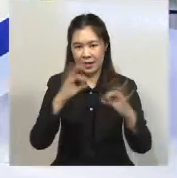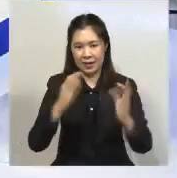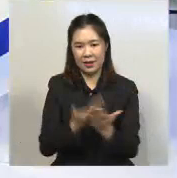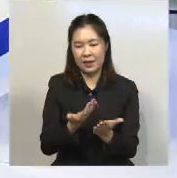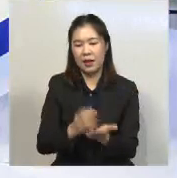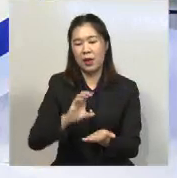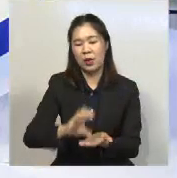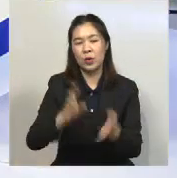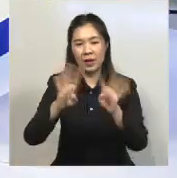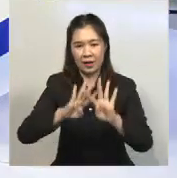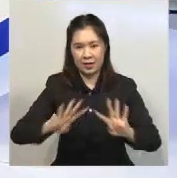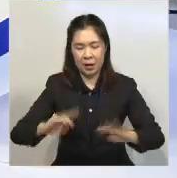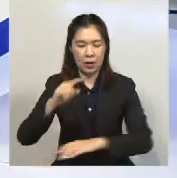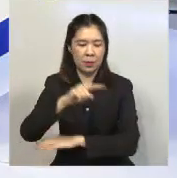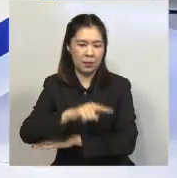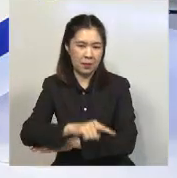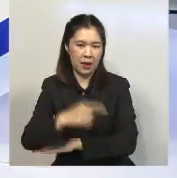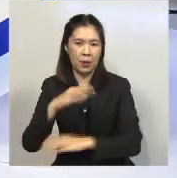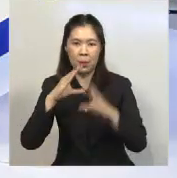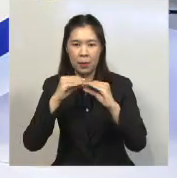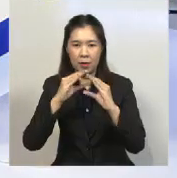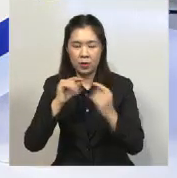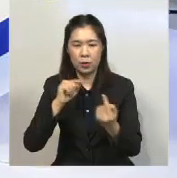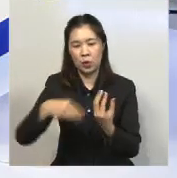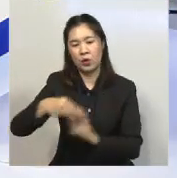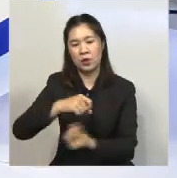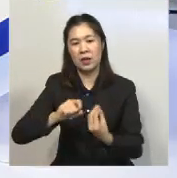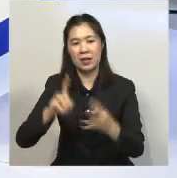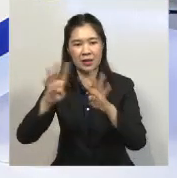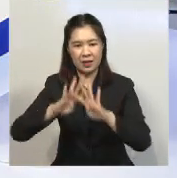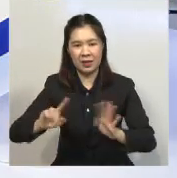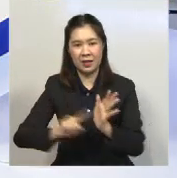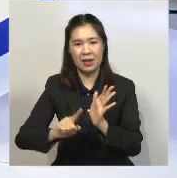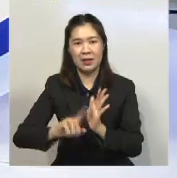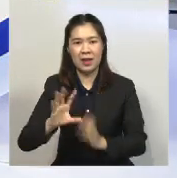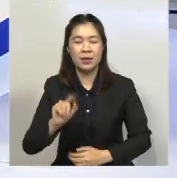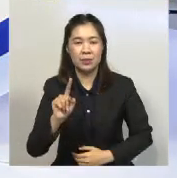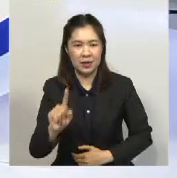นอาเซียนและในช่วงบ่ายค่ะจะเป็นการประชุมรัฐมนตรีเศรษฐกิจอาเซียนครั้งที่51ค่ะ